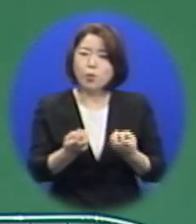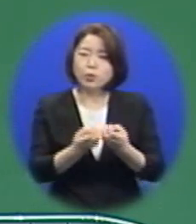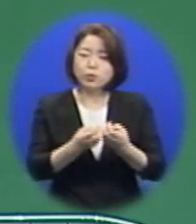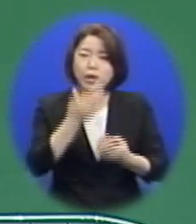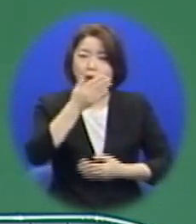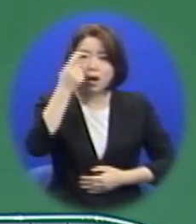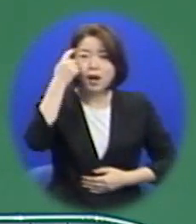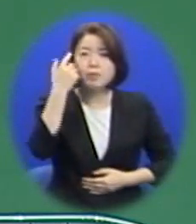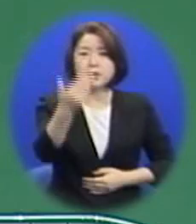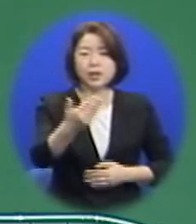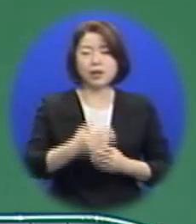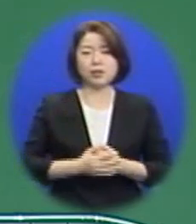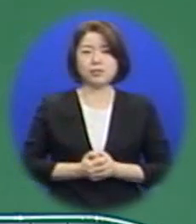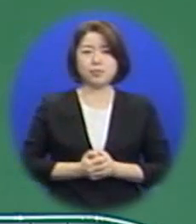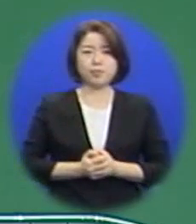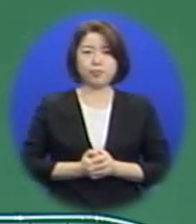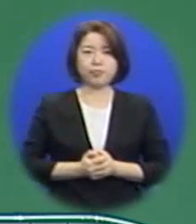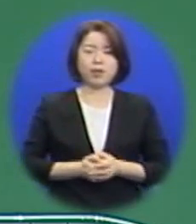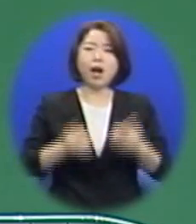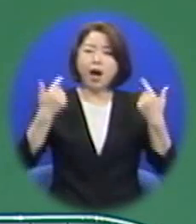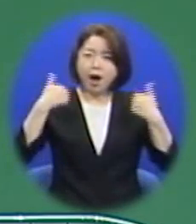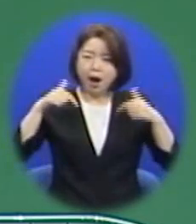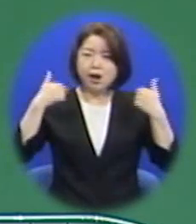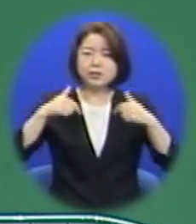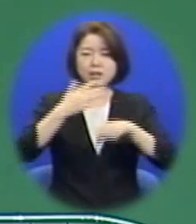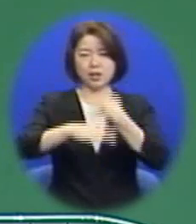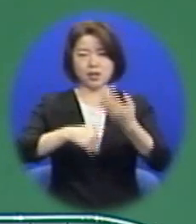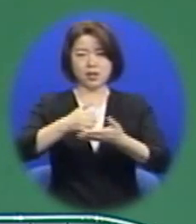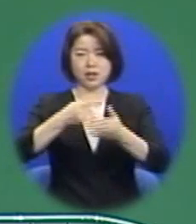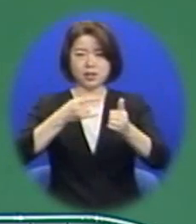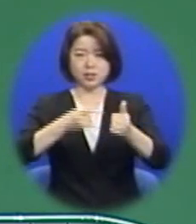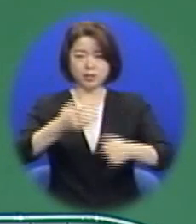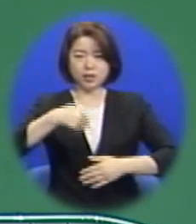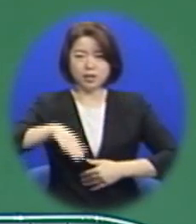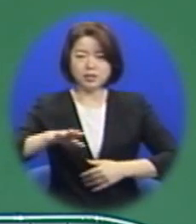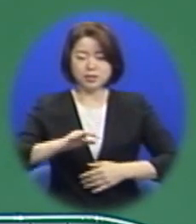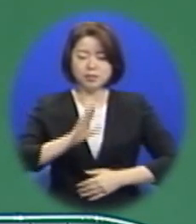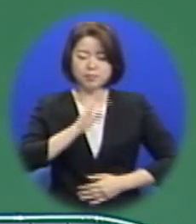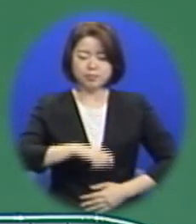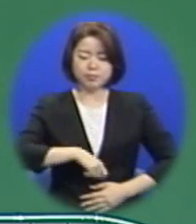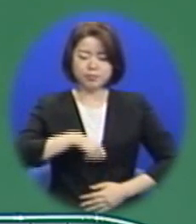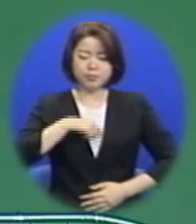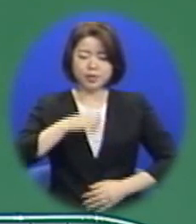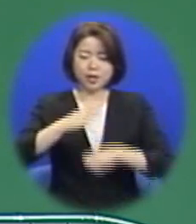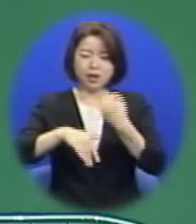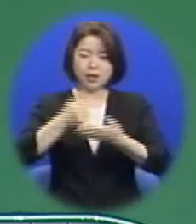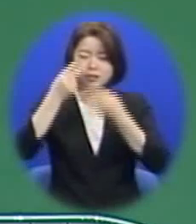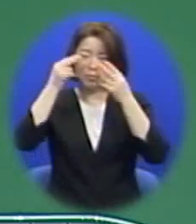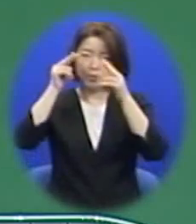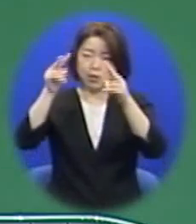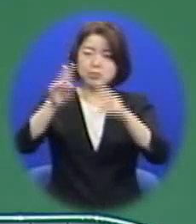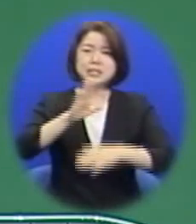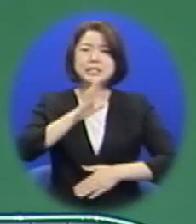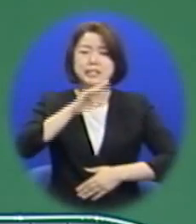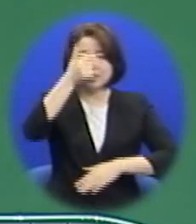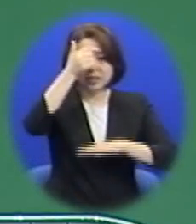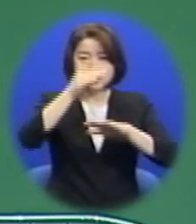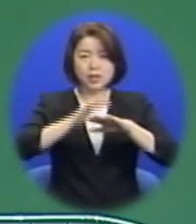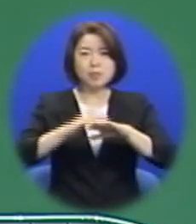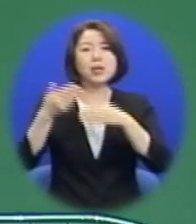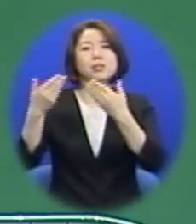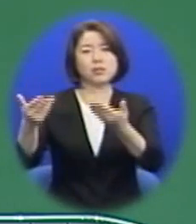가능하지요? 매번 하나님께 나가서 진심으로 주님을 바라보는 진짜 예배를 드렸기